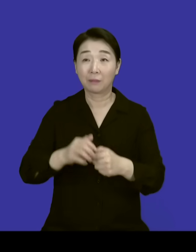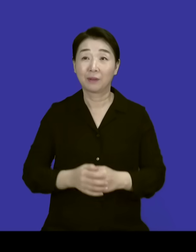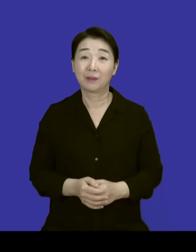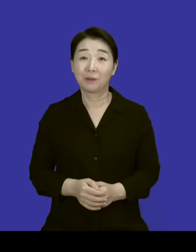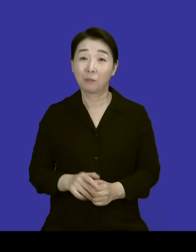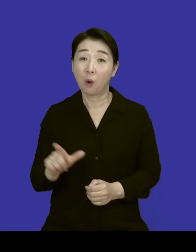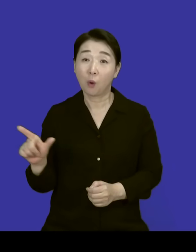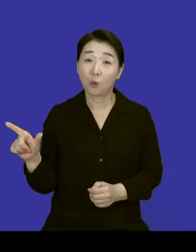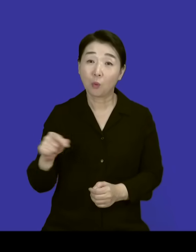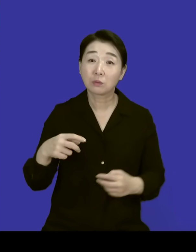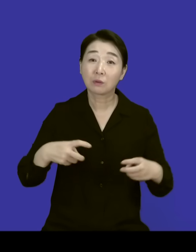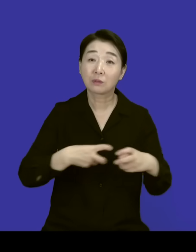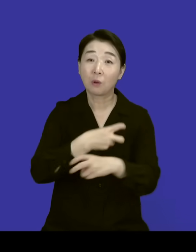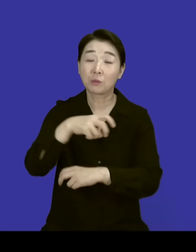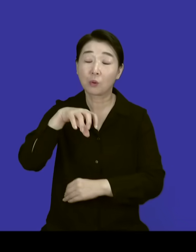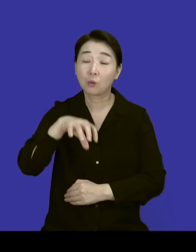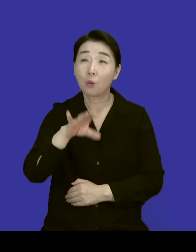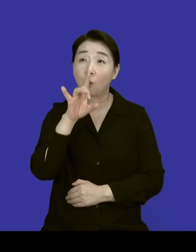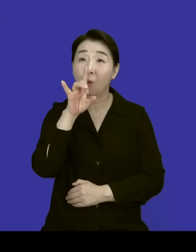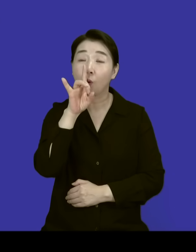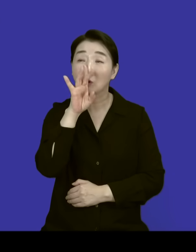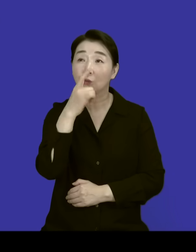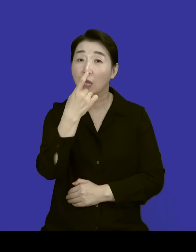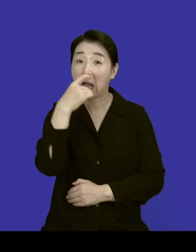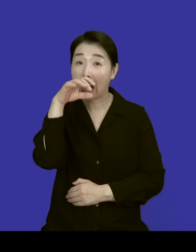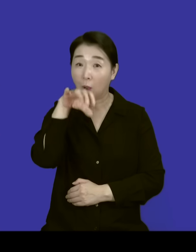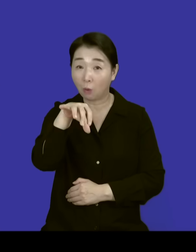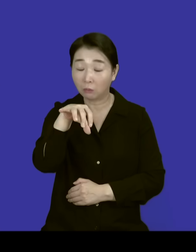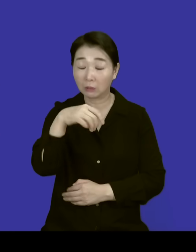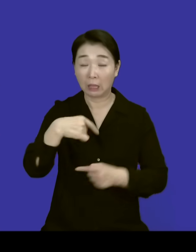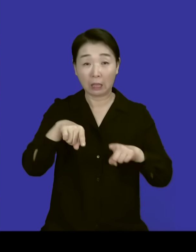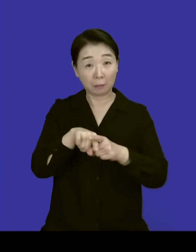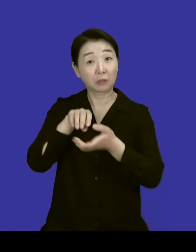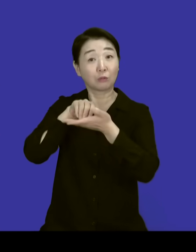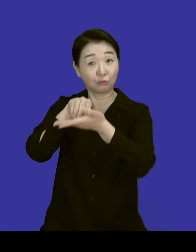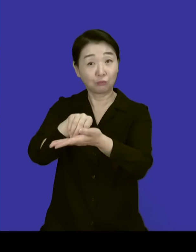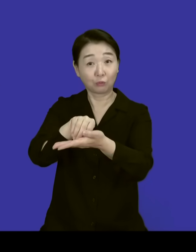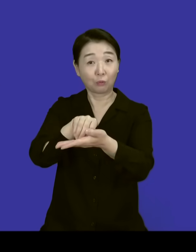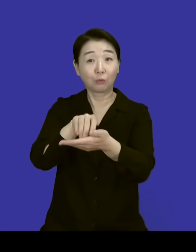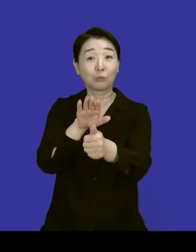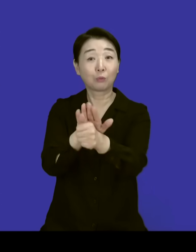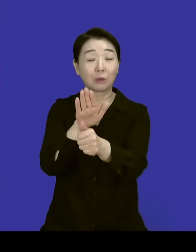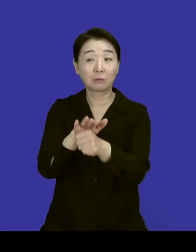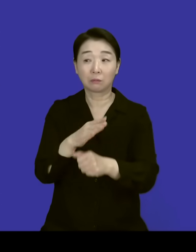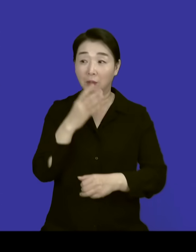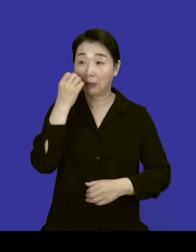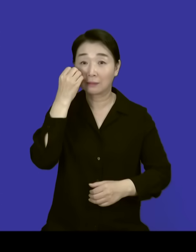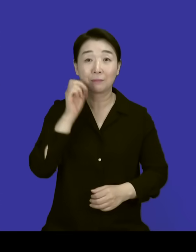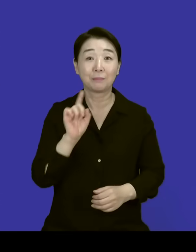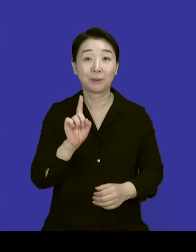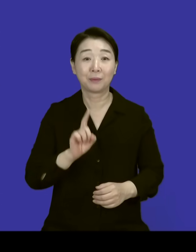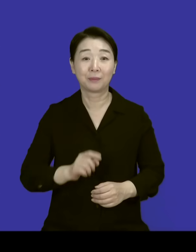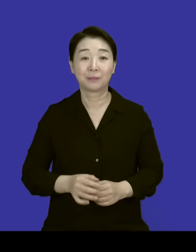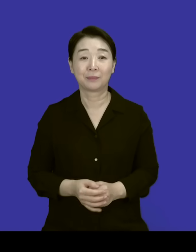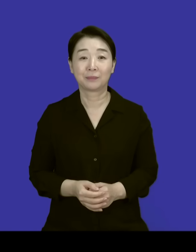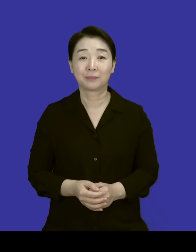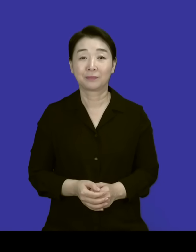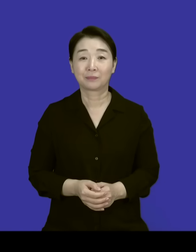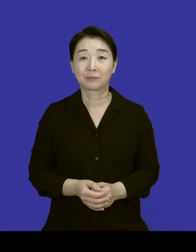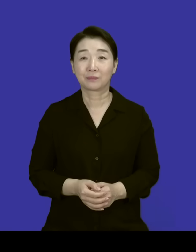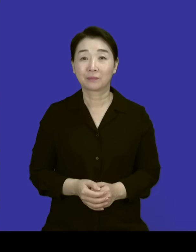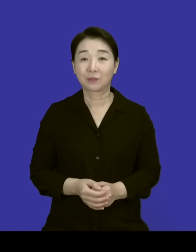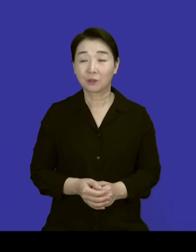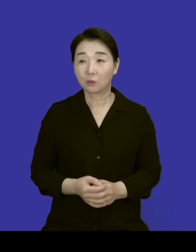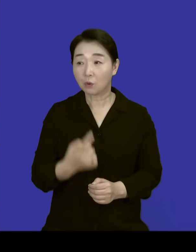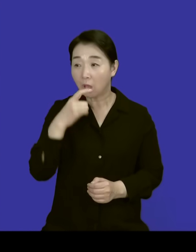건너편에 있는 중앙학원이라는 데를 예. 등록을 해주셨어요. 가서. 예. 연기학원. 저도 되게 신기한 게 왜 그랬지? 그걸 왜 갔는지